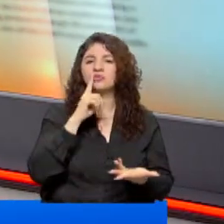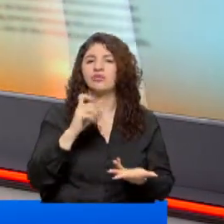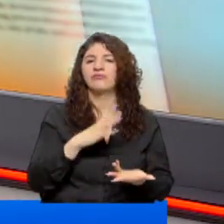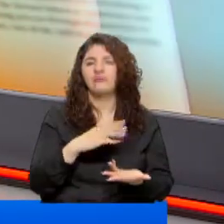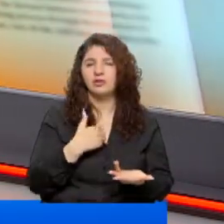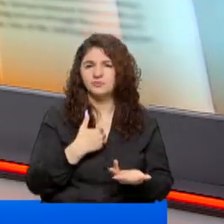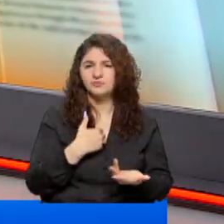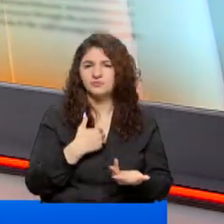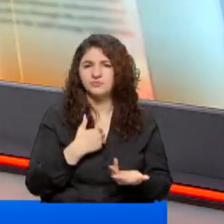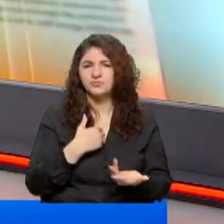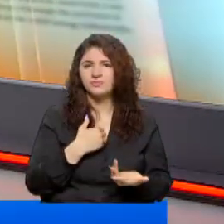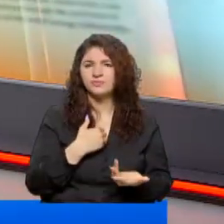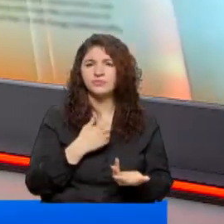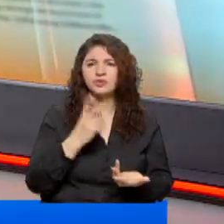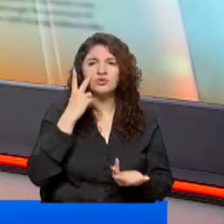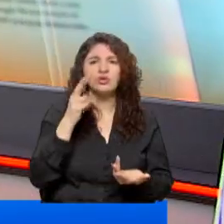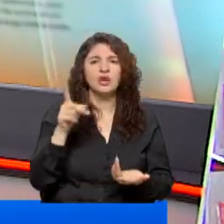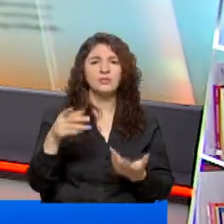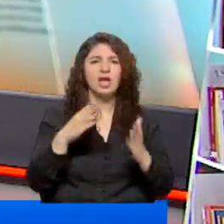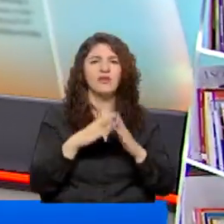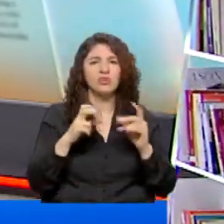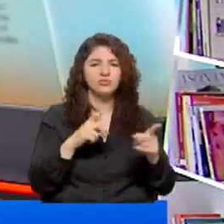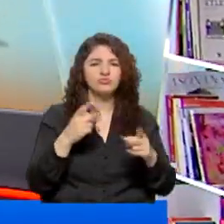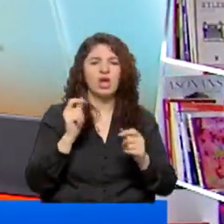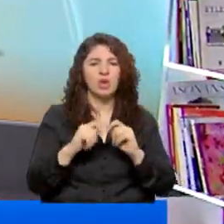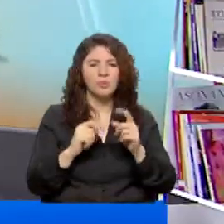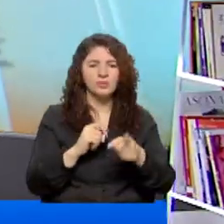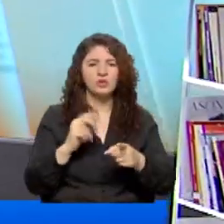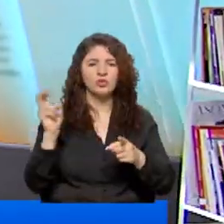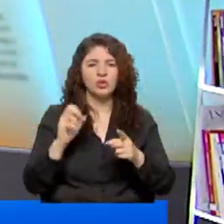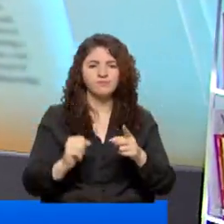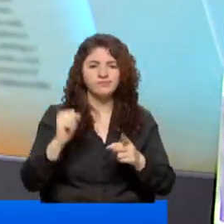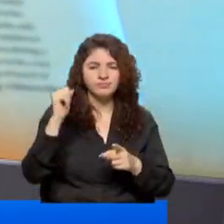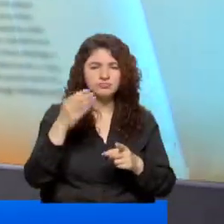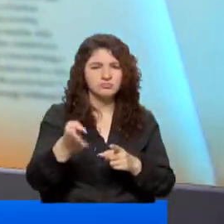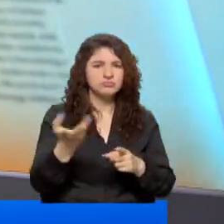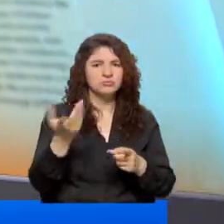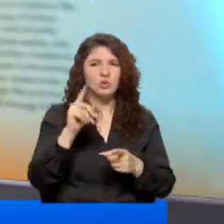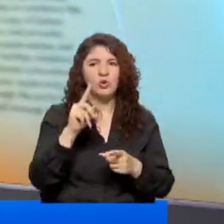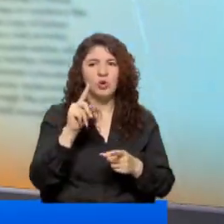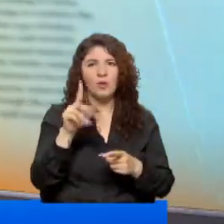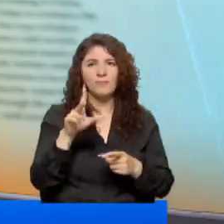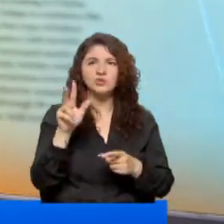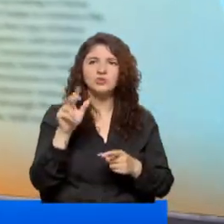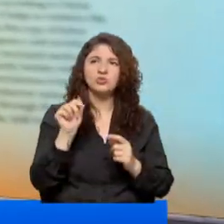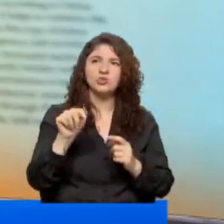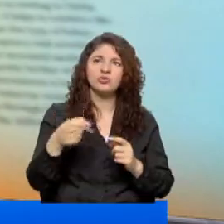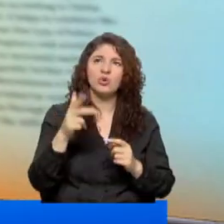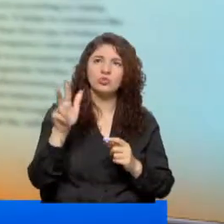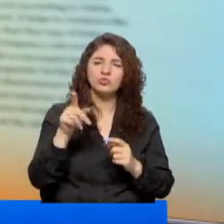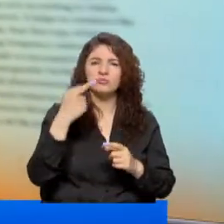soru to gördüğünüz gibi konut meselesi ekonomi dolar yükseldi 15 30 civarında